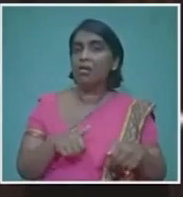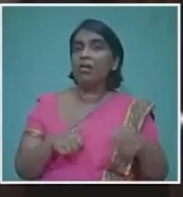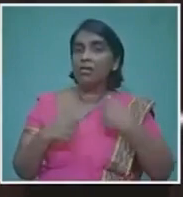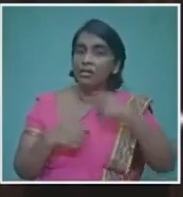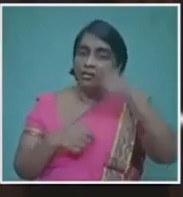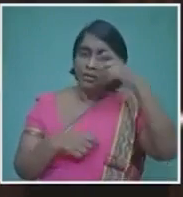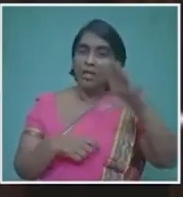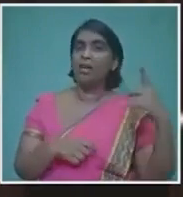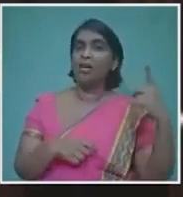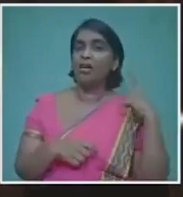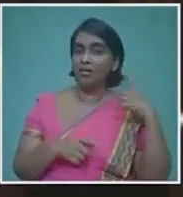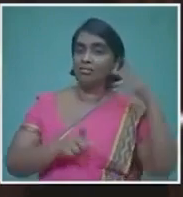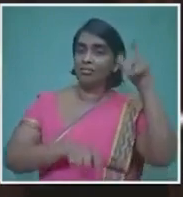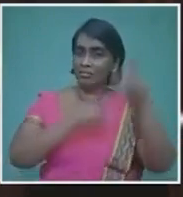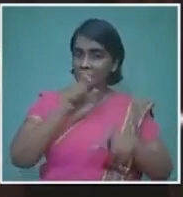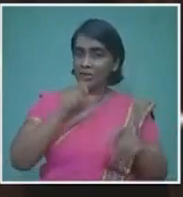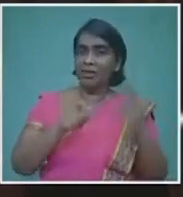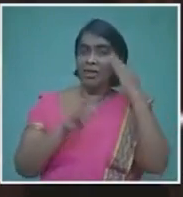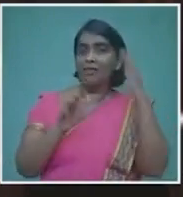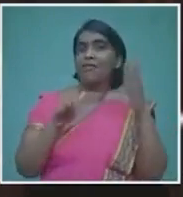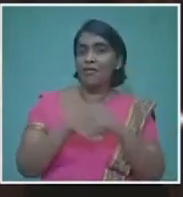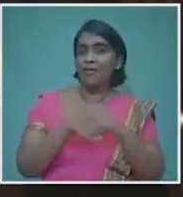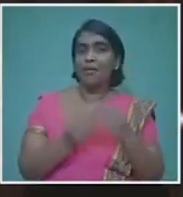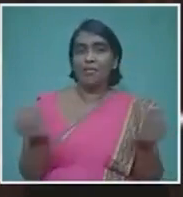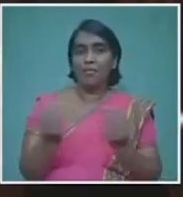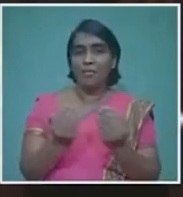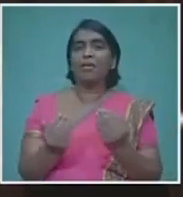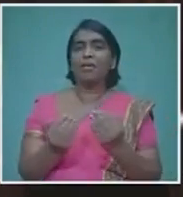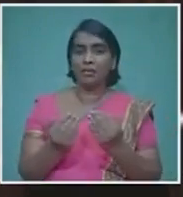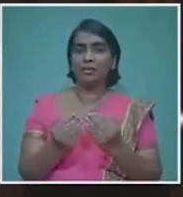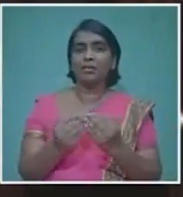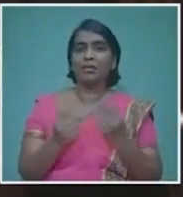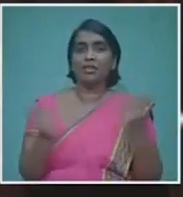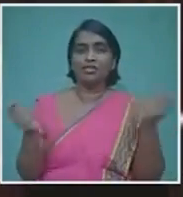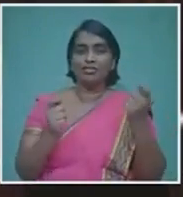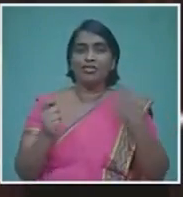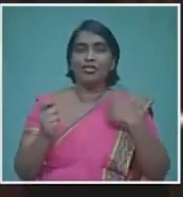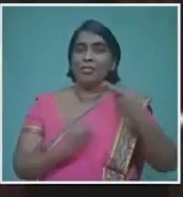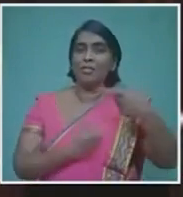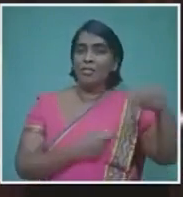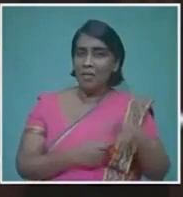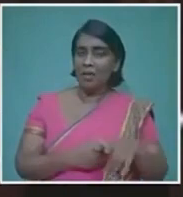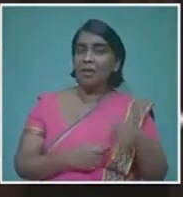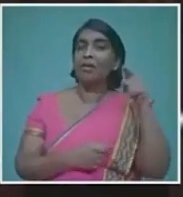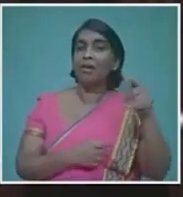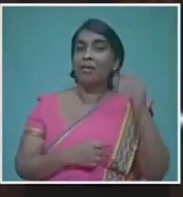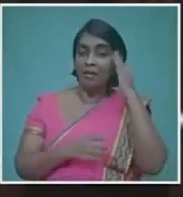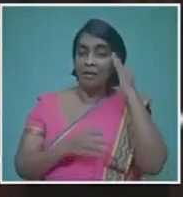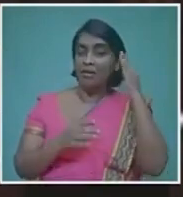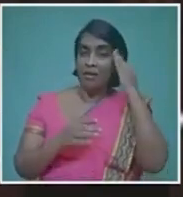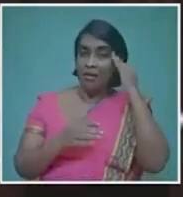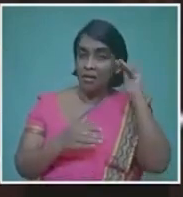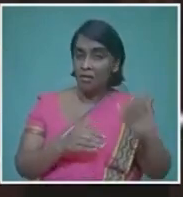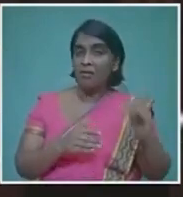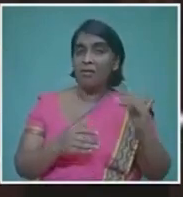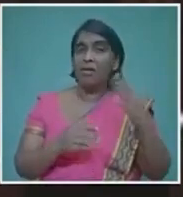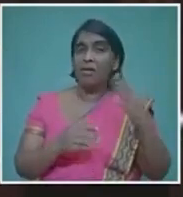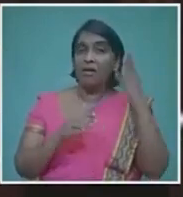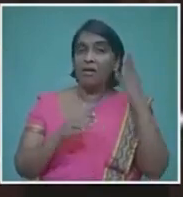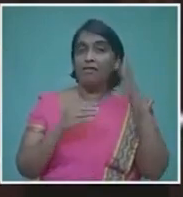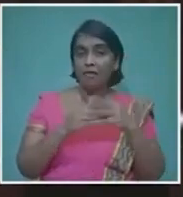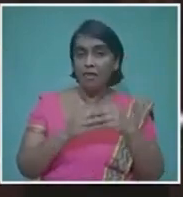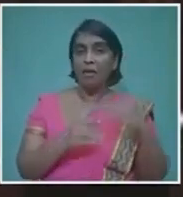අපි දැක්කා යුද හමුදාවේ නිලධාරියෙක්ගේ නෝනා කෙනෙකුයි බබෙකුයි කූල් ප්ලැනට් කියන ආයතනයේ ෂොපින් ගිහිල්ලා එයාගේ නෝනායි බබයි ෂොපින් ගිහිල්ලා